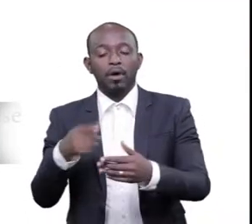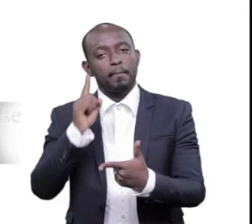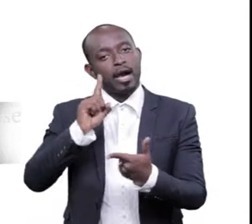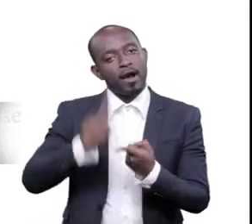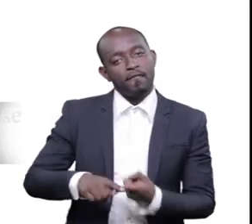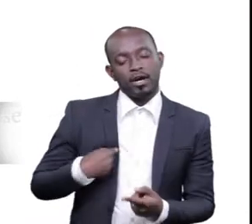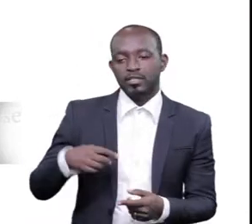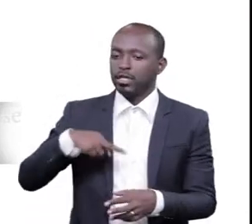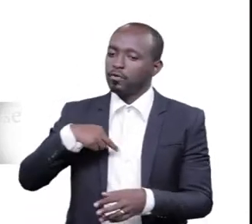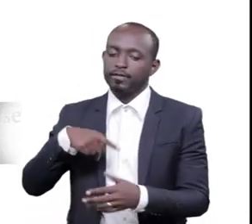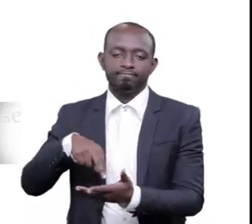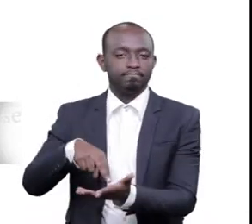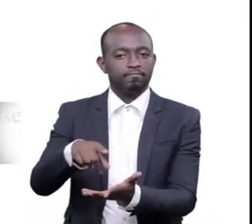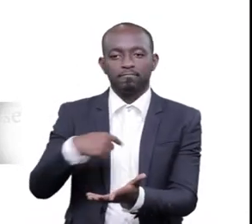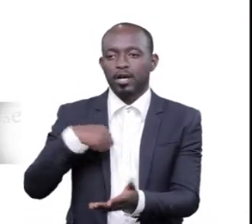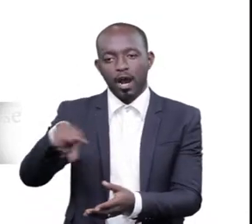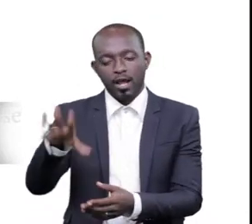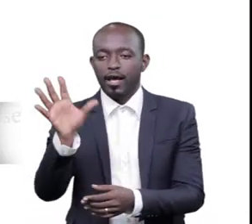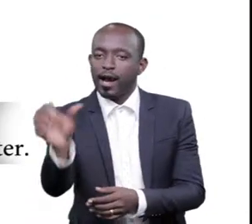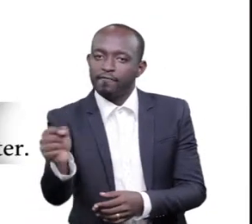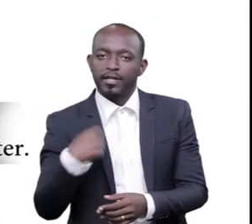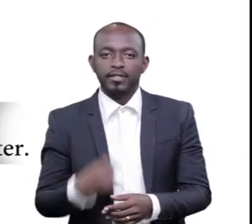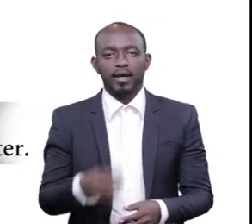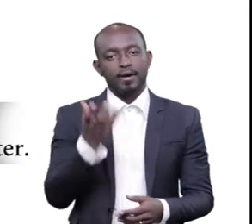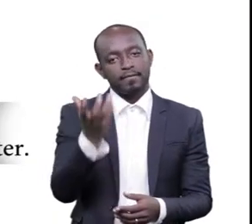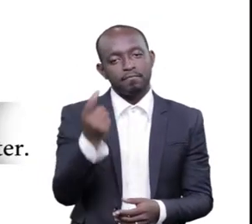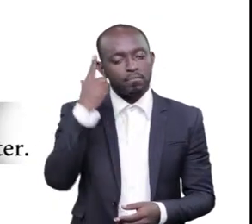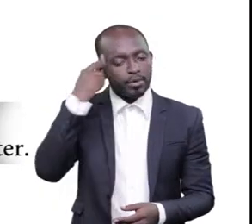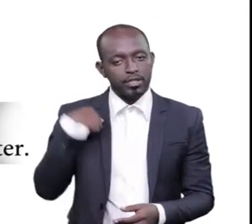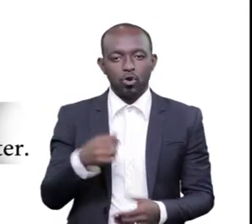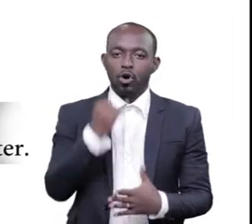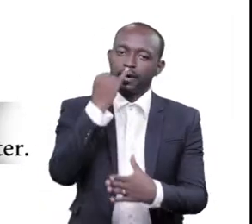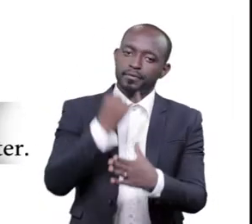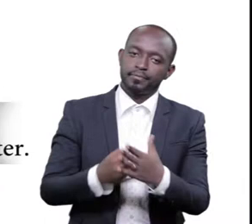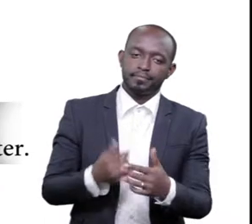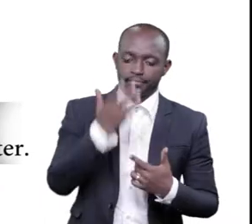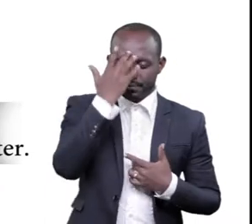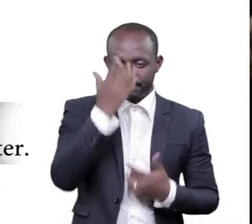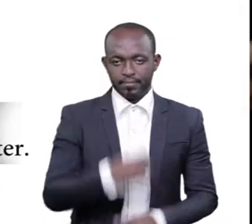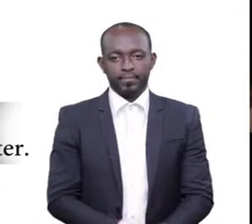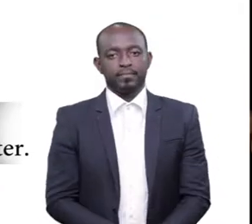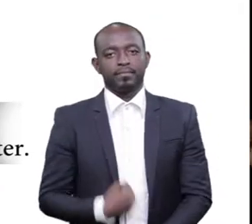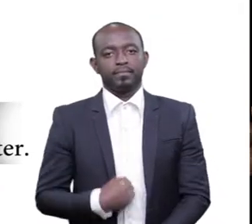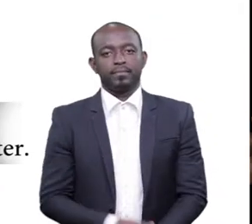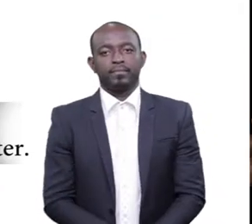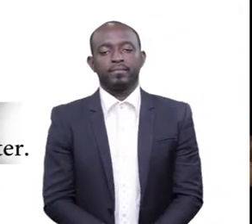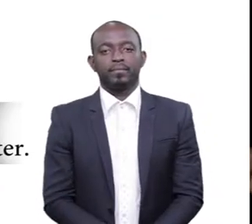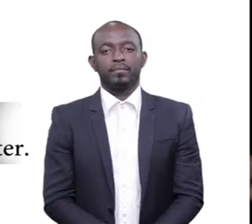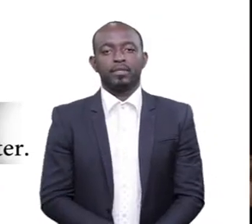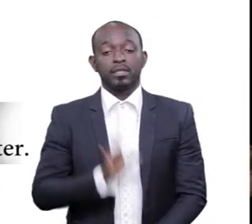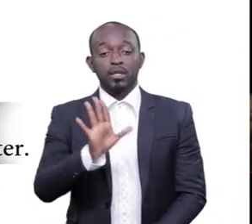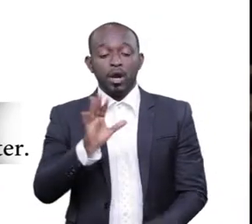nigirayo rero kuko nta wundi nari mfite uri bungireyo abaturanyi icyo bankoreye babaga mu